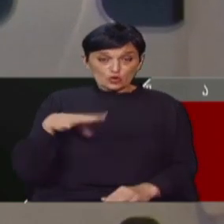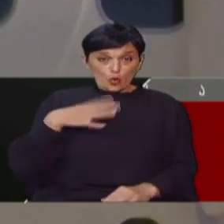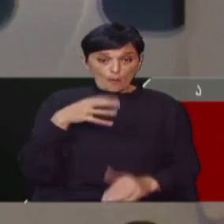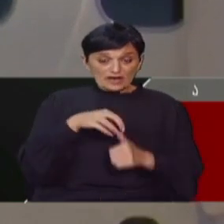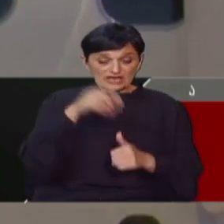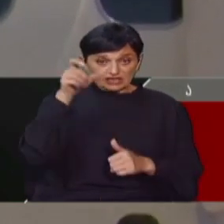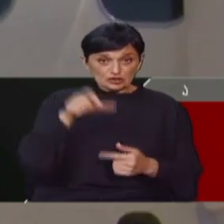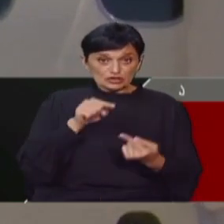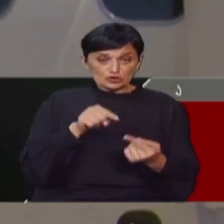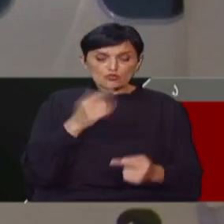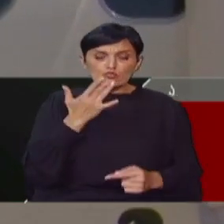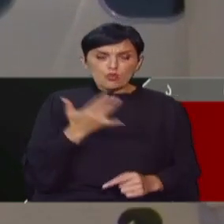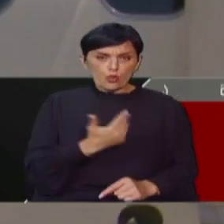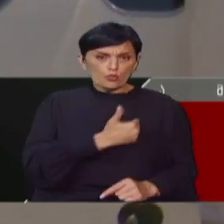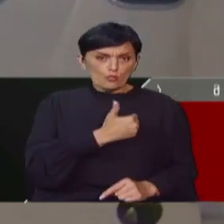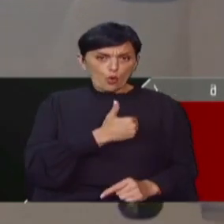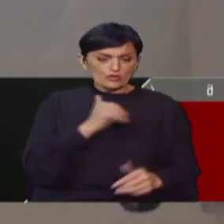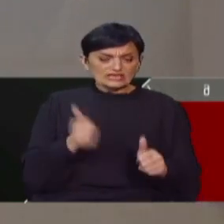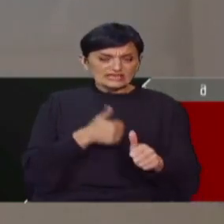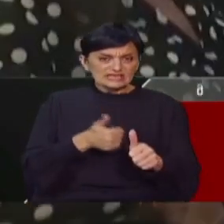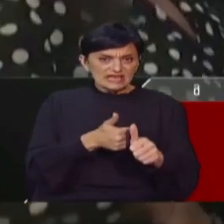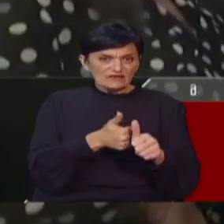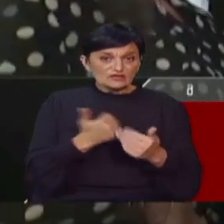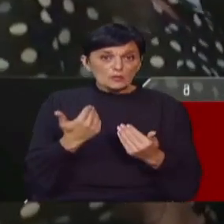ლიდერი მის წინააღმდეგ პოლიტიკურად მოტივირებულ დევნაზე